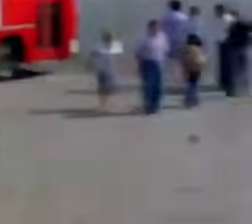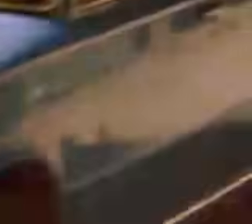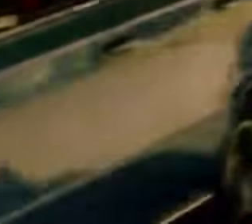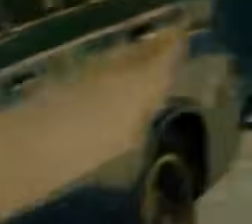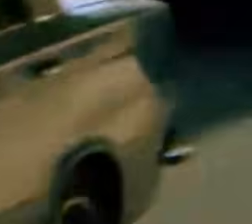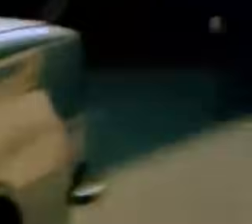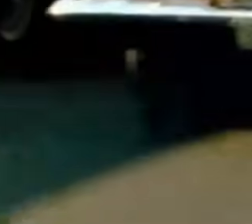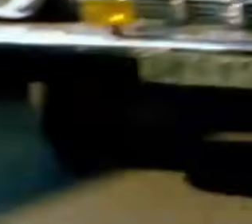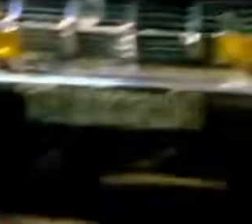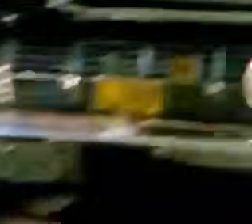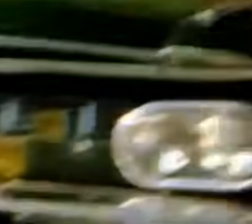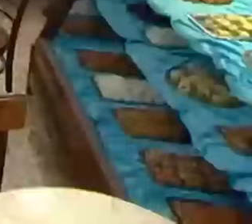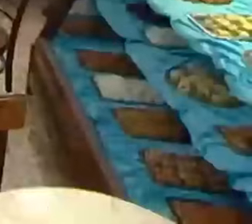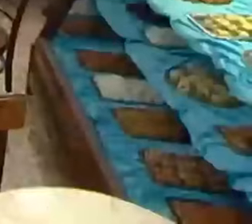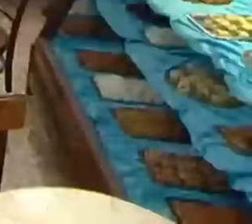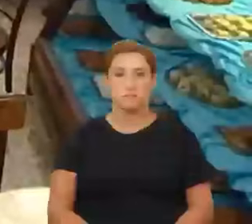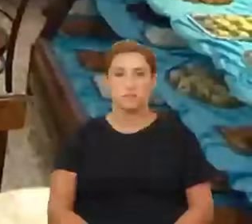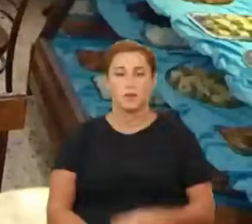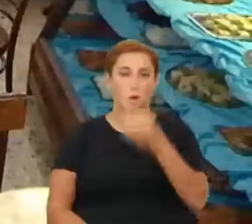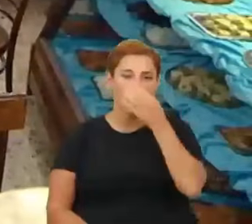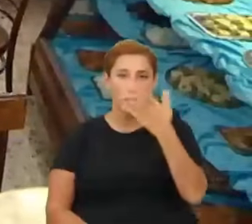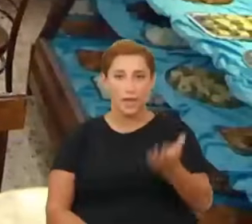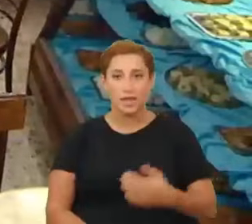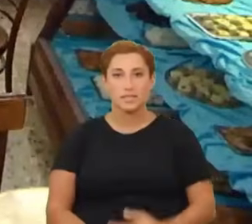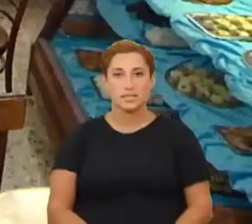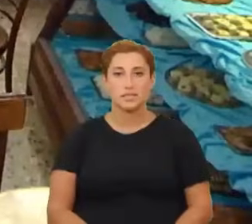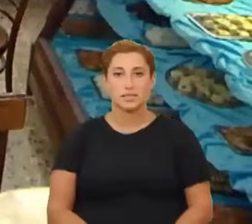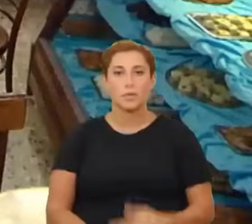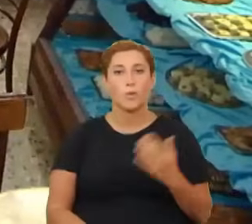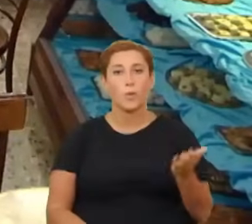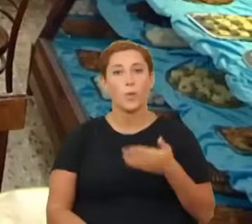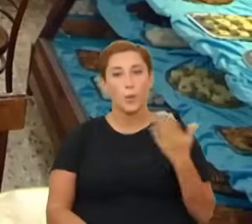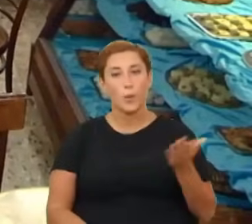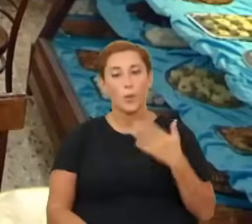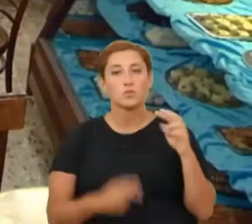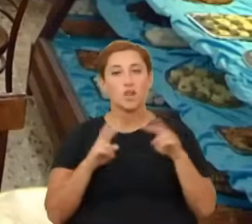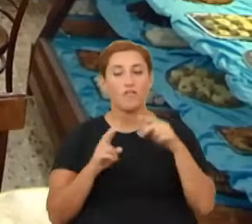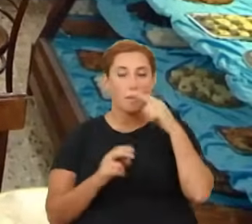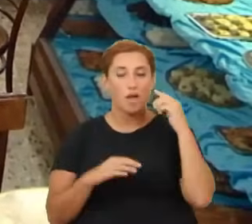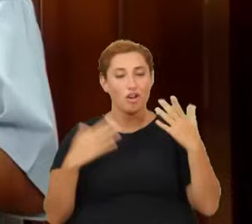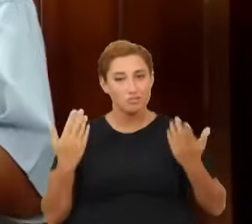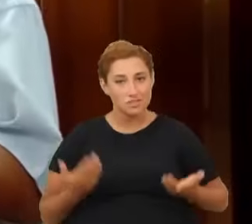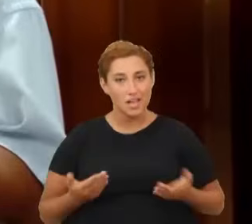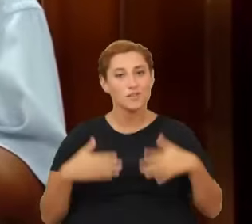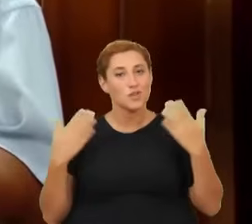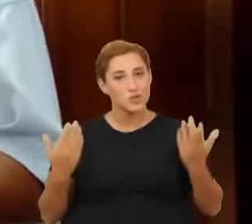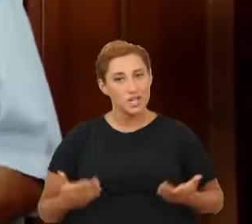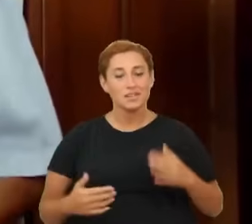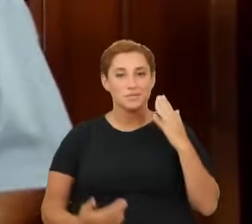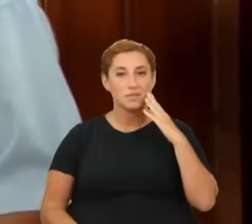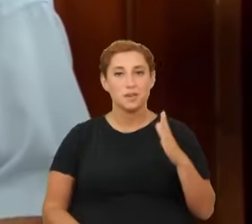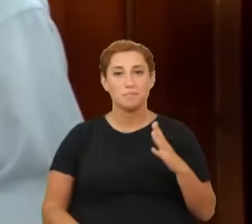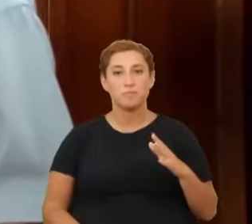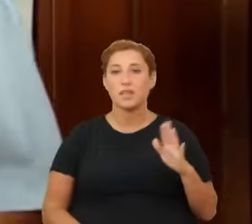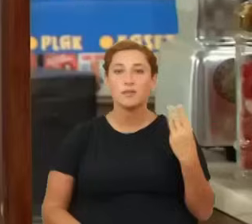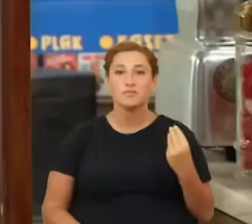Basri Pastane'de otururken Muzaffer içeri girdi. Kolay gelsin. Oo, Muzaffer Bey, hoş geldiniz, hoş geldiniz. Hoş bulduk.